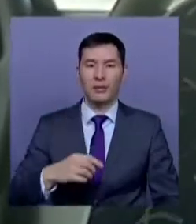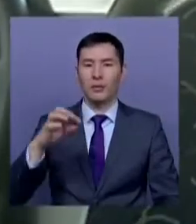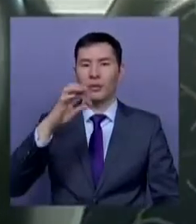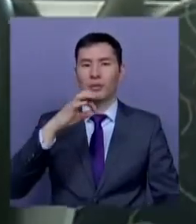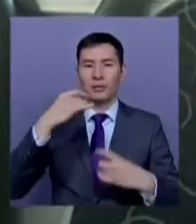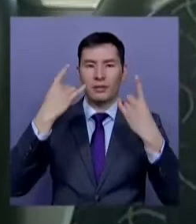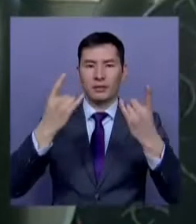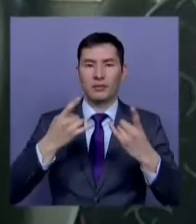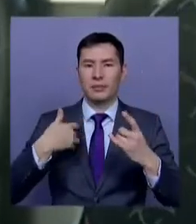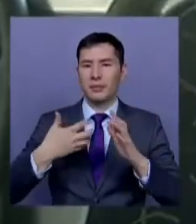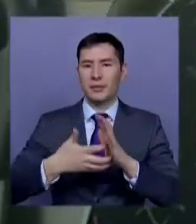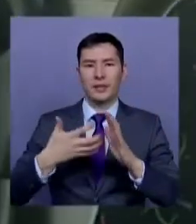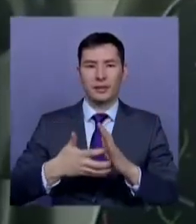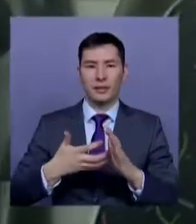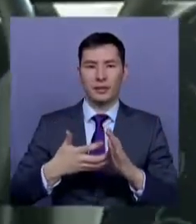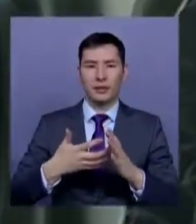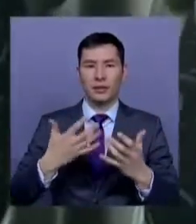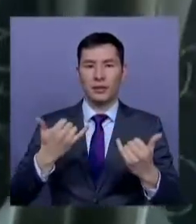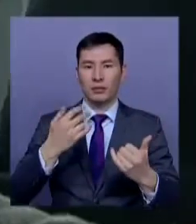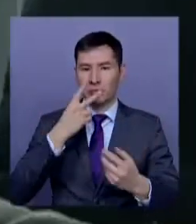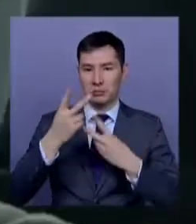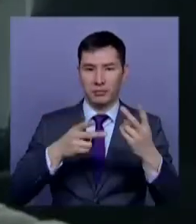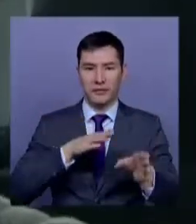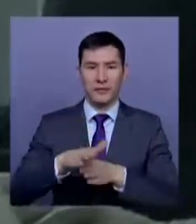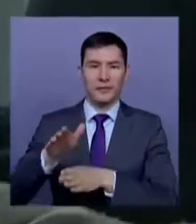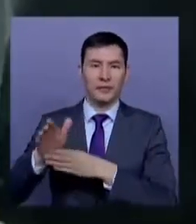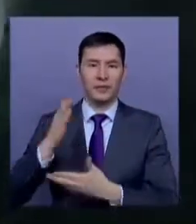Көтерілген сұрақтың бүгін нәтижесін көріп жатырмыз.